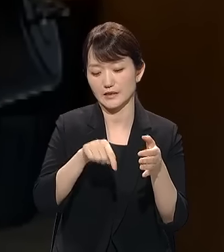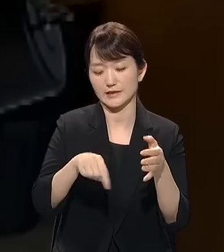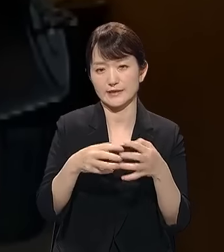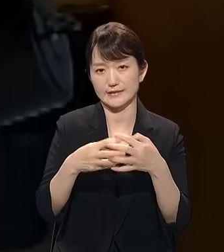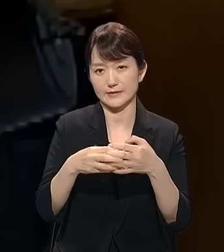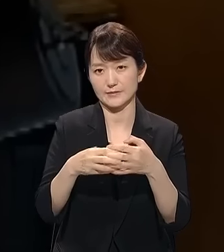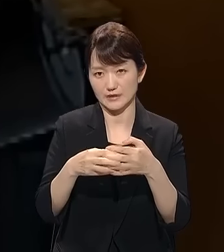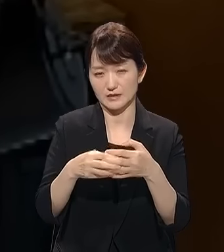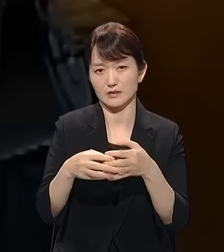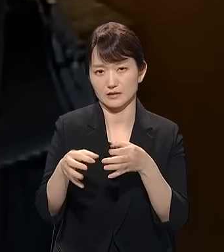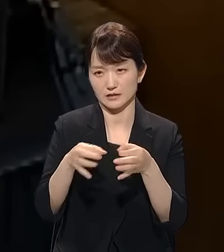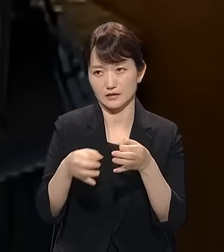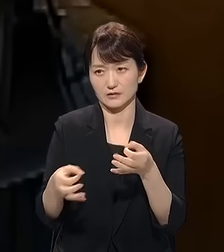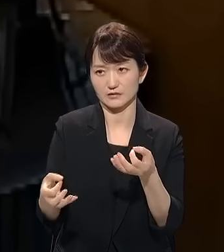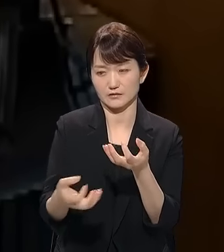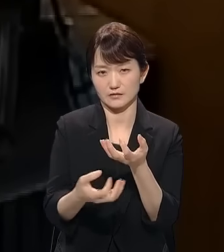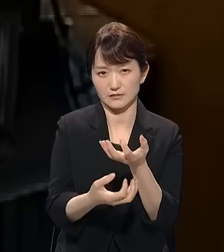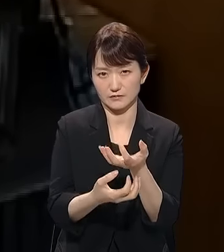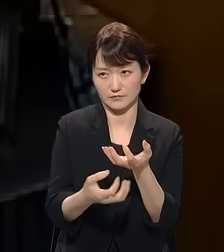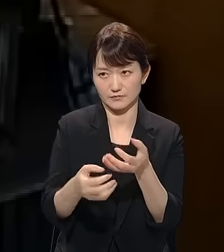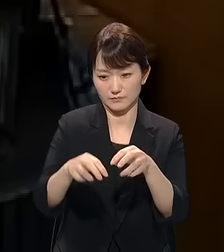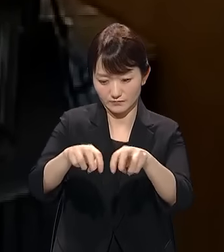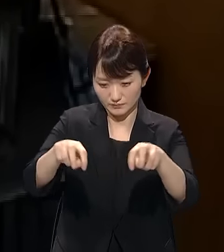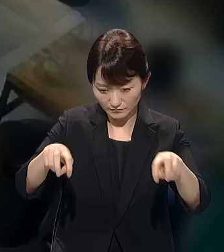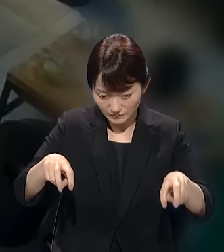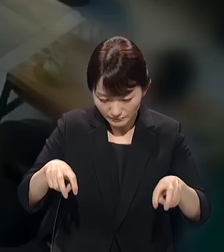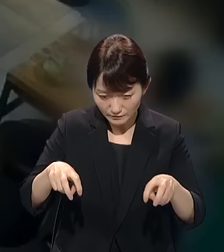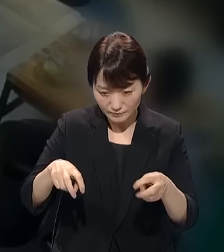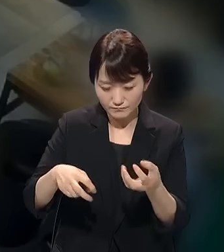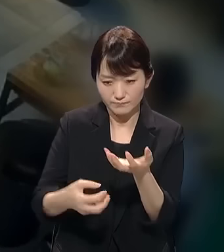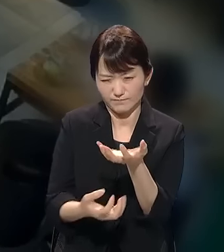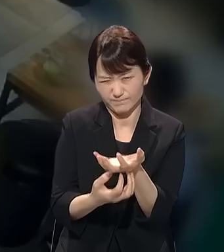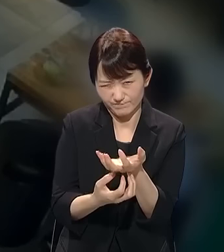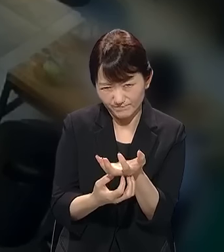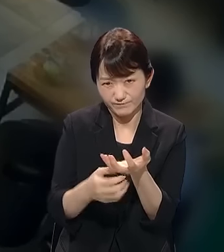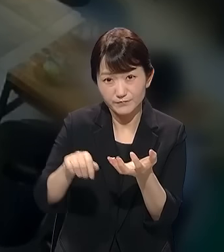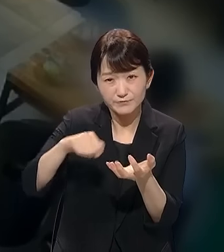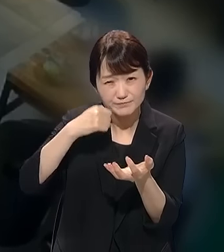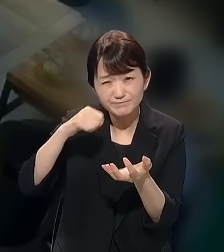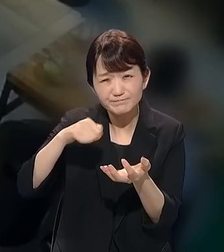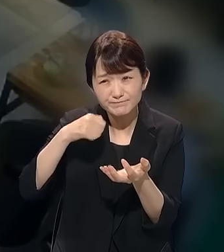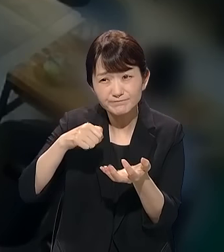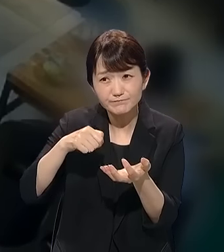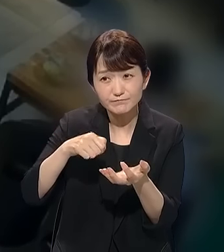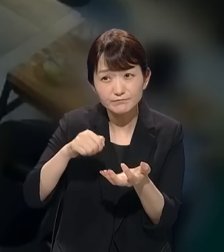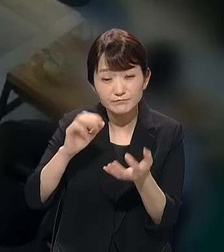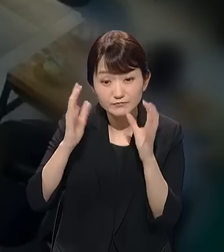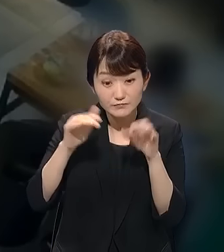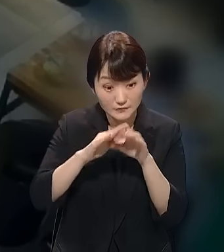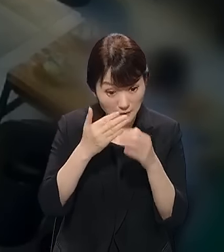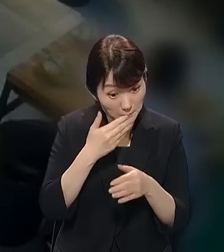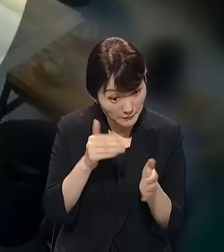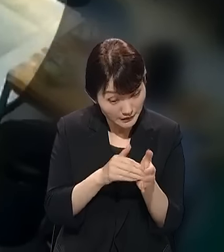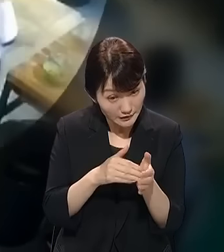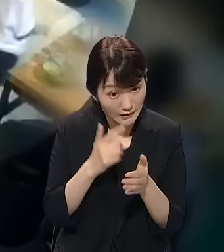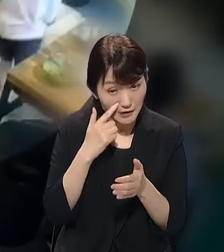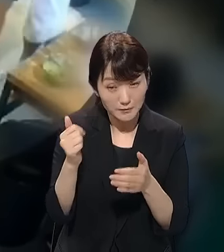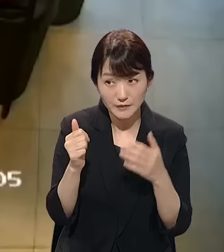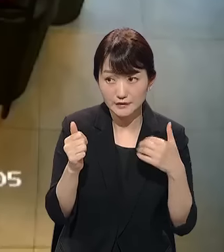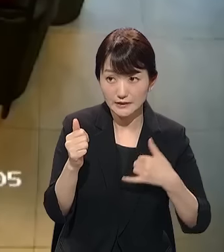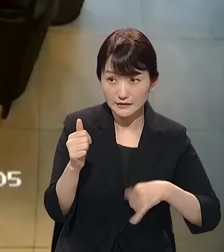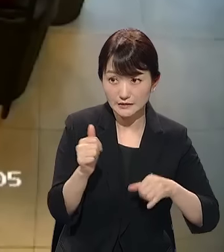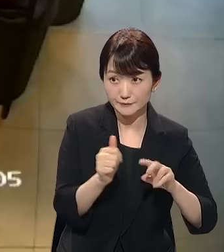가족이 저렇게 테이블 둘러 앉아서 냠냠쩝쩝 냠냠쩝쩝 야 얘들아 다 먹었지 자 아빠 따라서 아이들